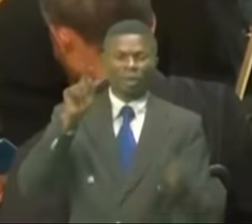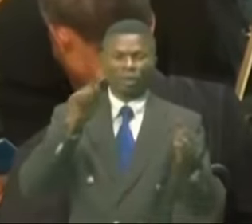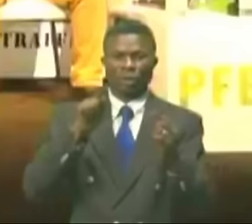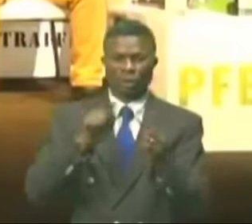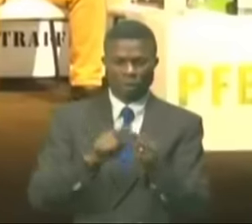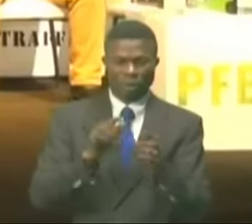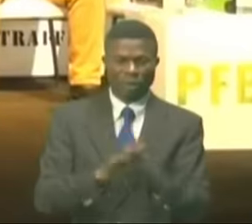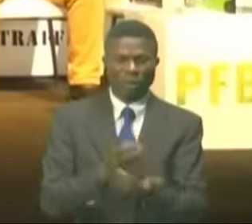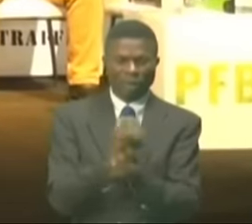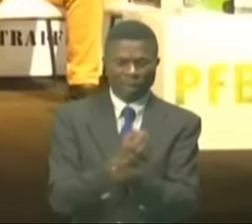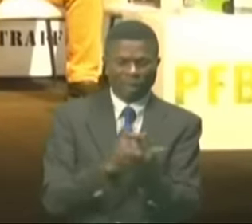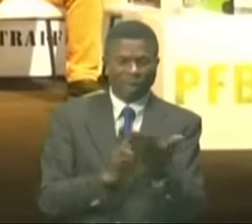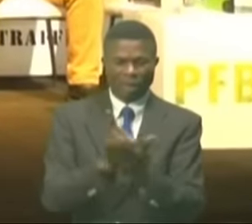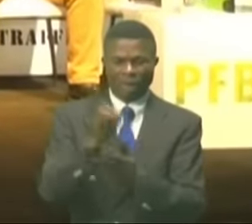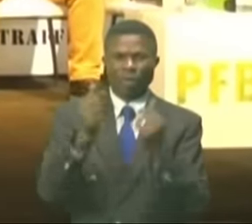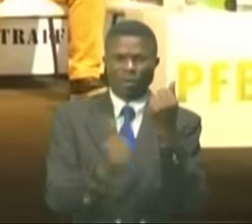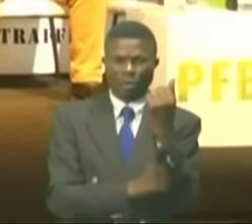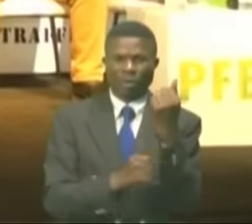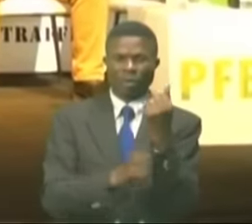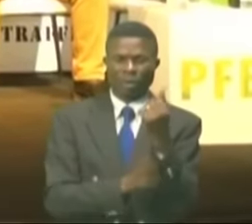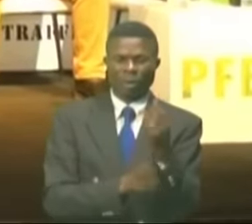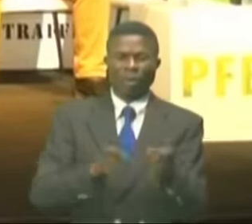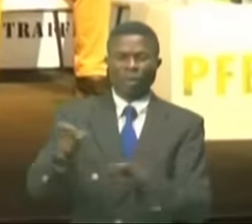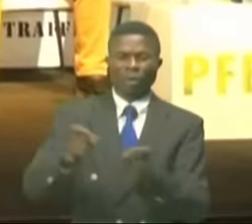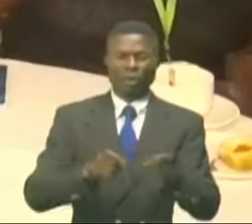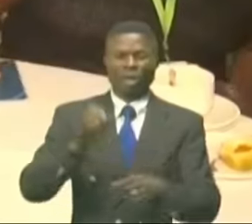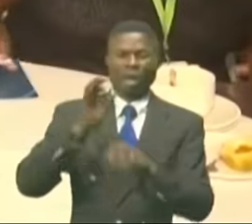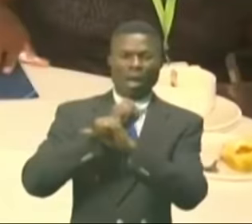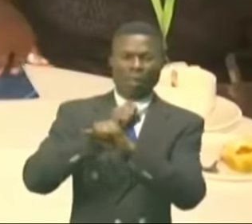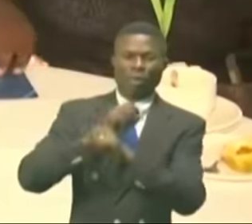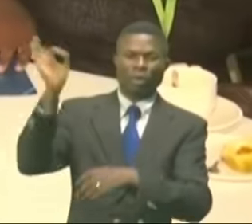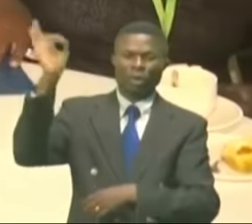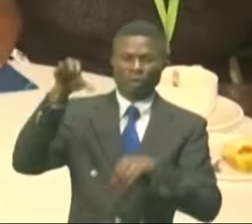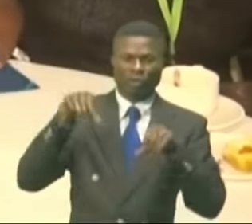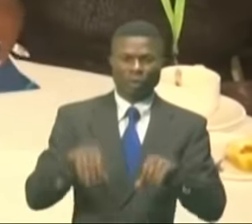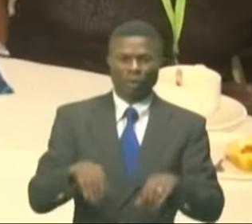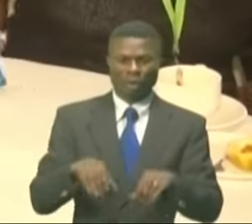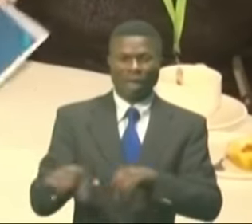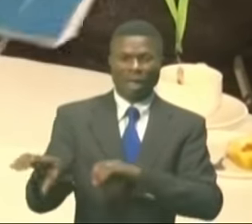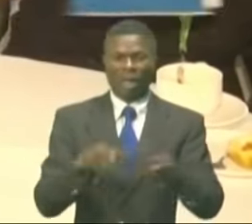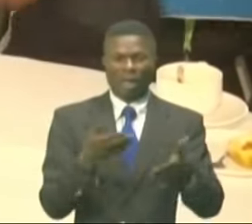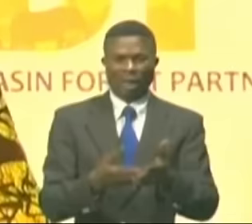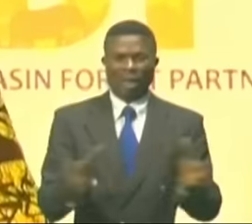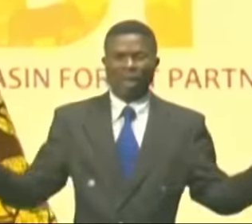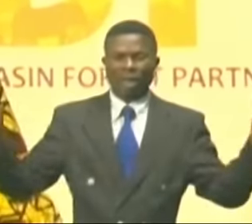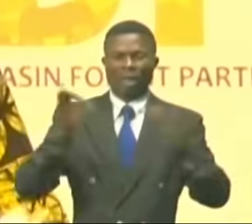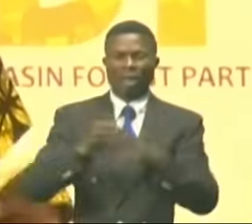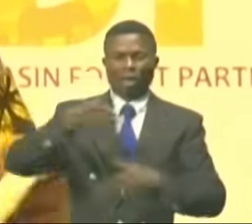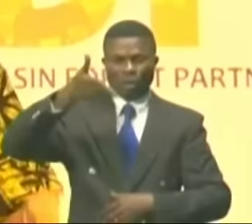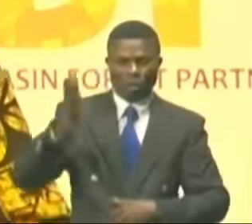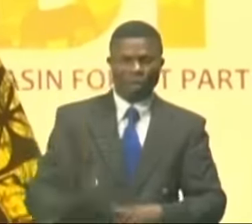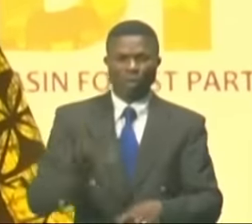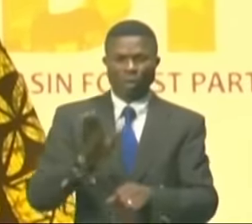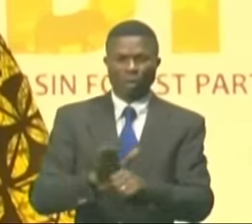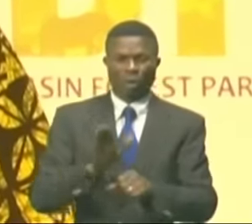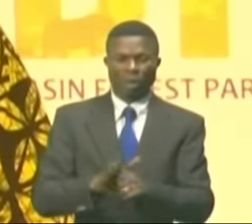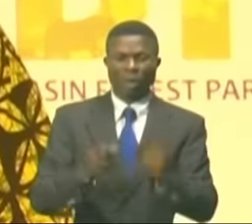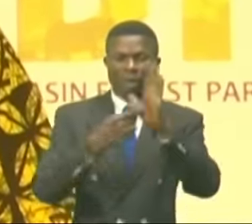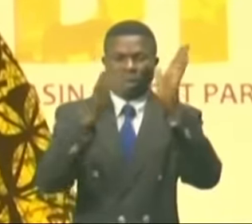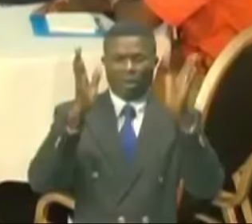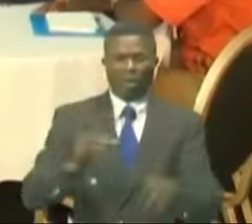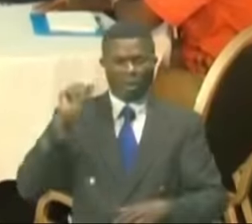sur le respect des droits de l'homme dans la gestion des forêts du bassin du Congo. Cet événement a rassemblé des experts, des